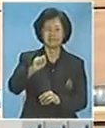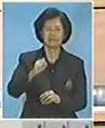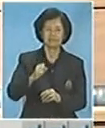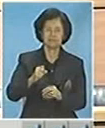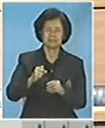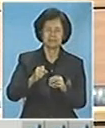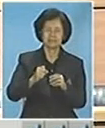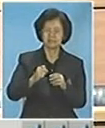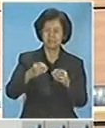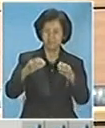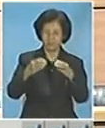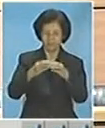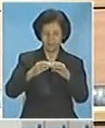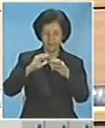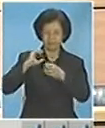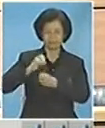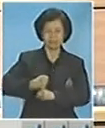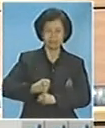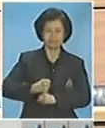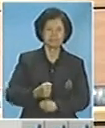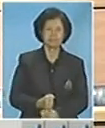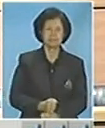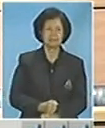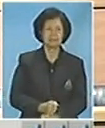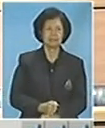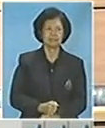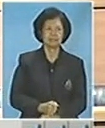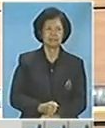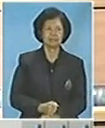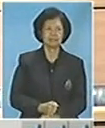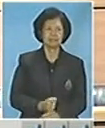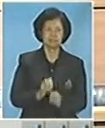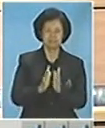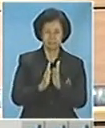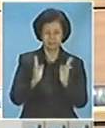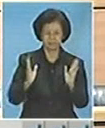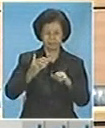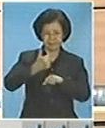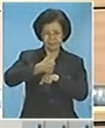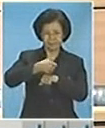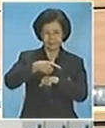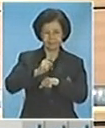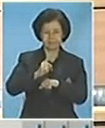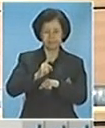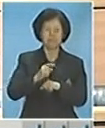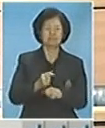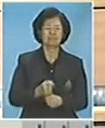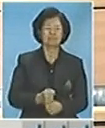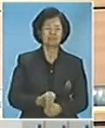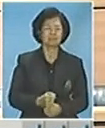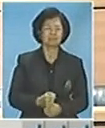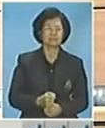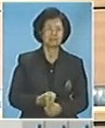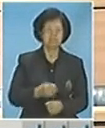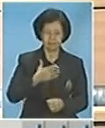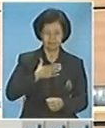รแบบบัญชีรายชื่อพรรคประชาธิปัตย์ขอขอบคุณท่านประธานที่ได้กรุณาให้ผ